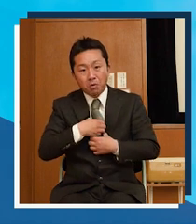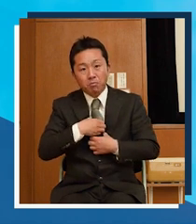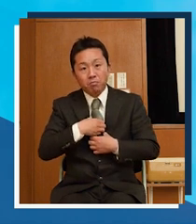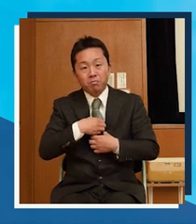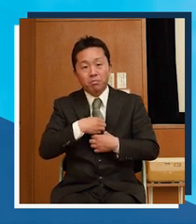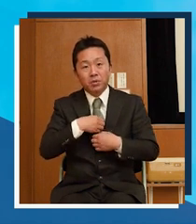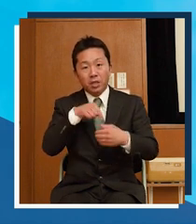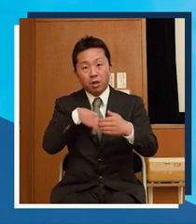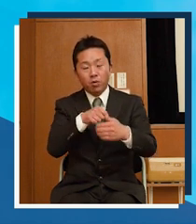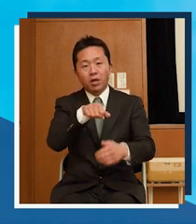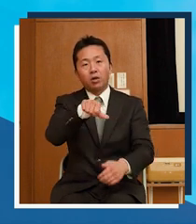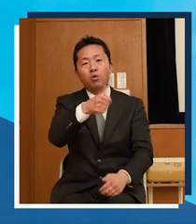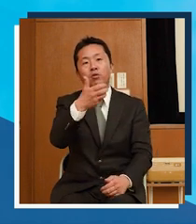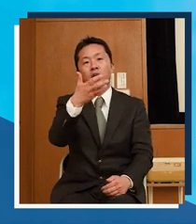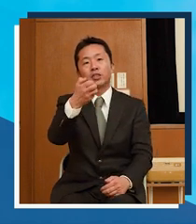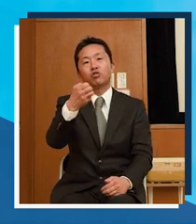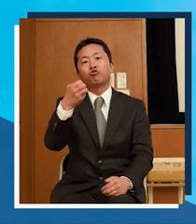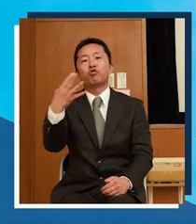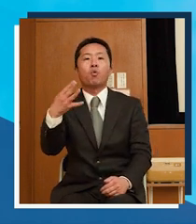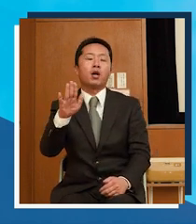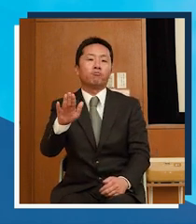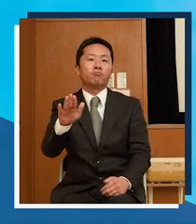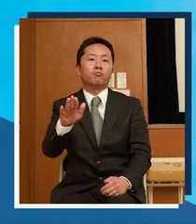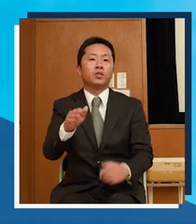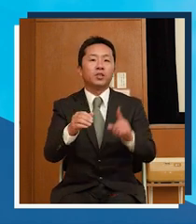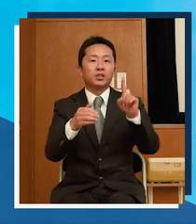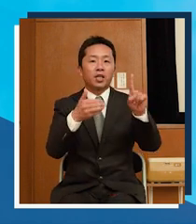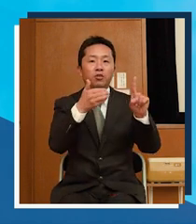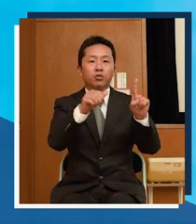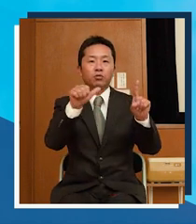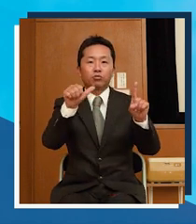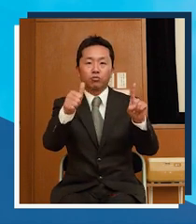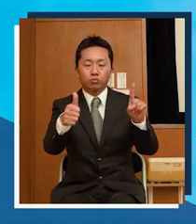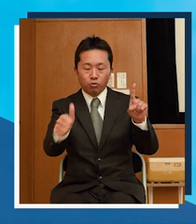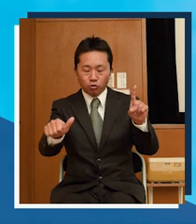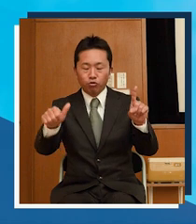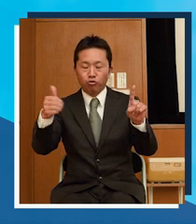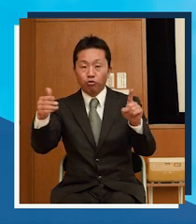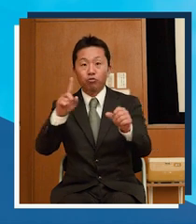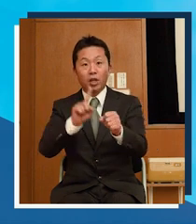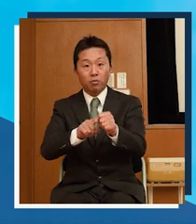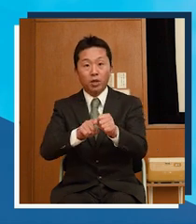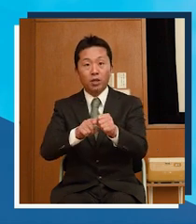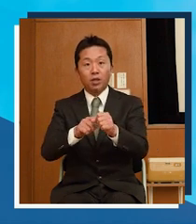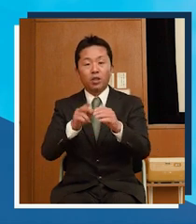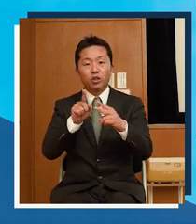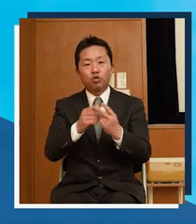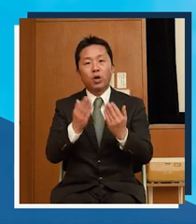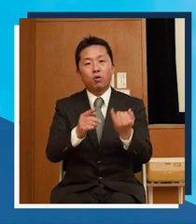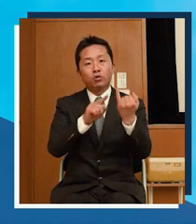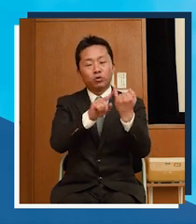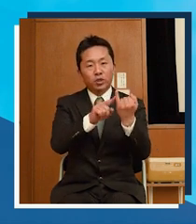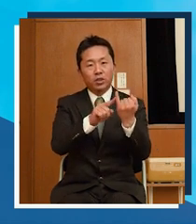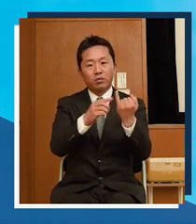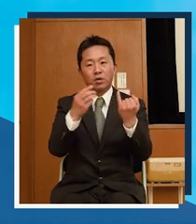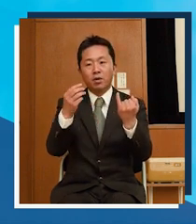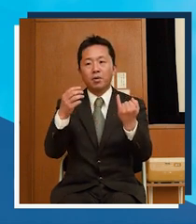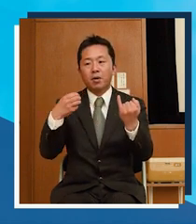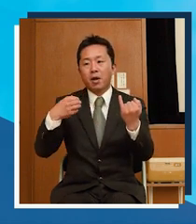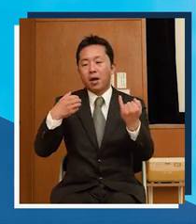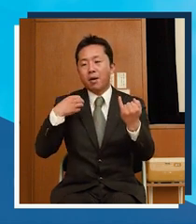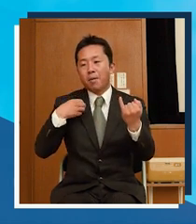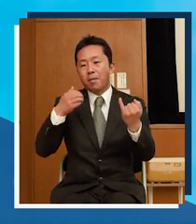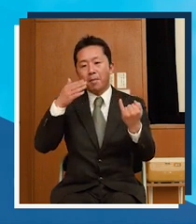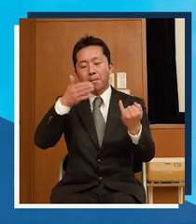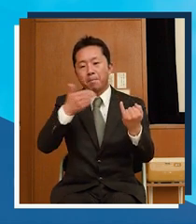584件発生しています1995年にはえ小学生の女の子が米兵3人に暴行される事件が